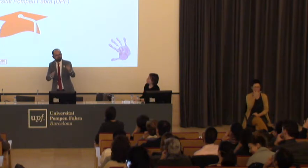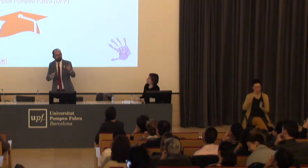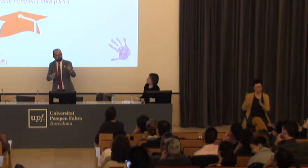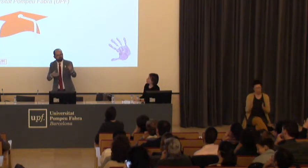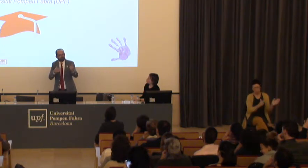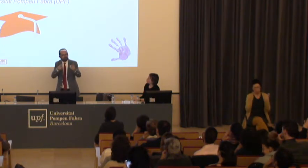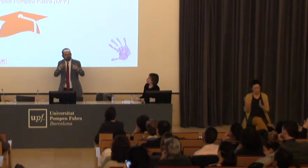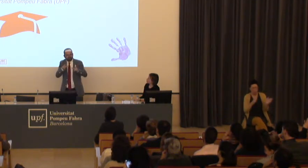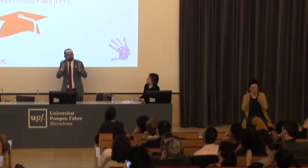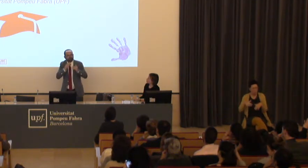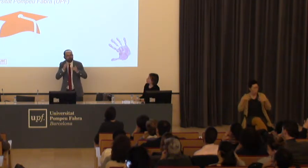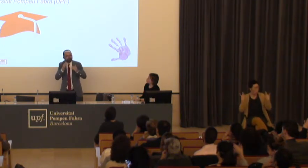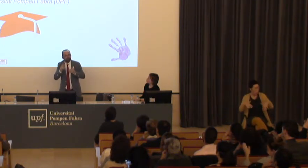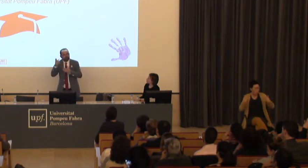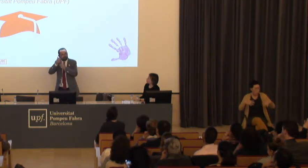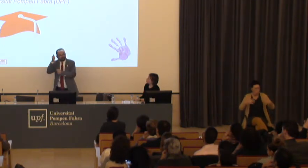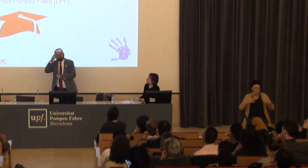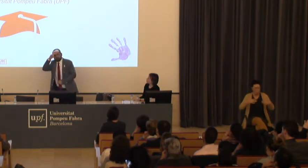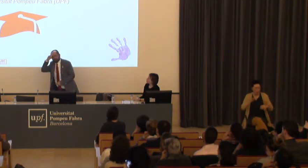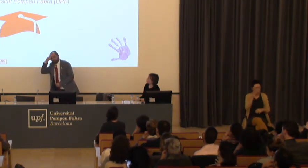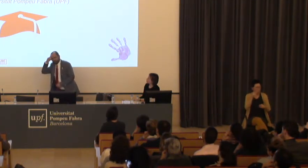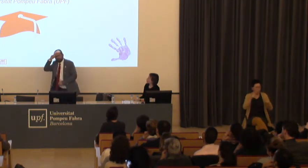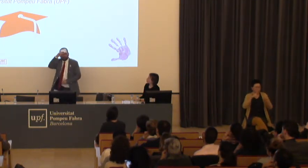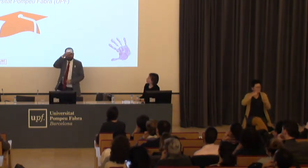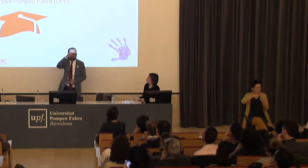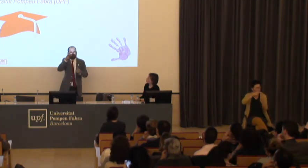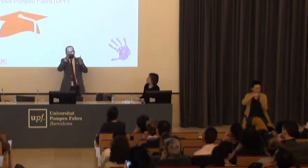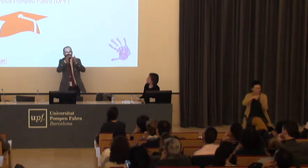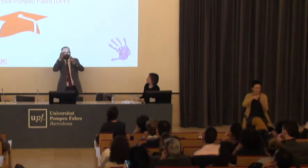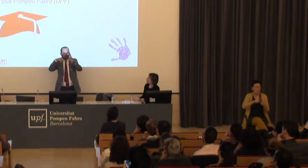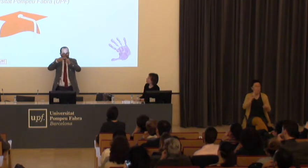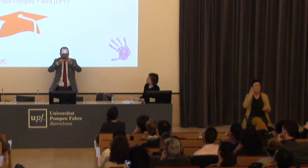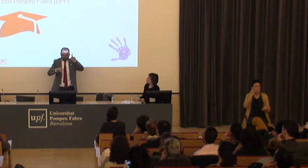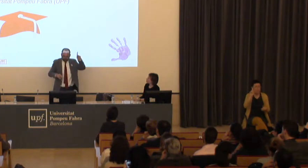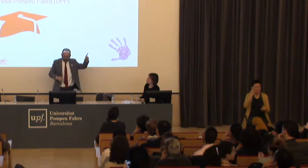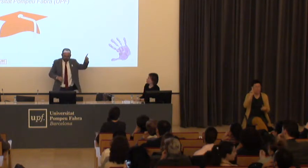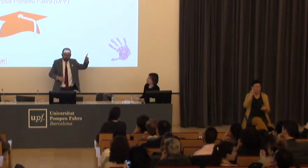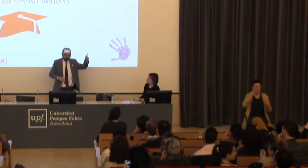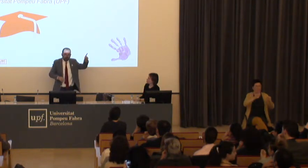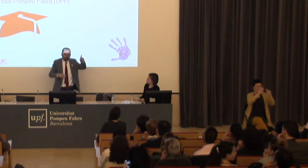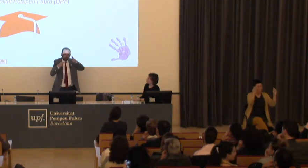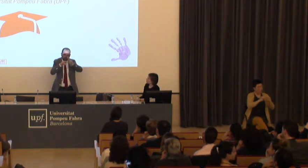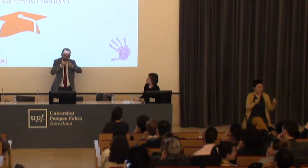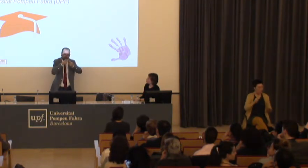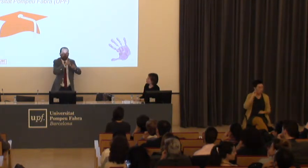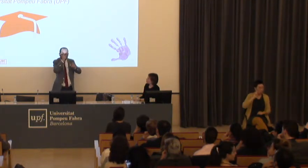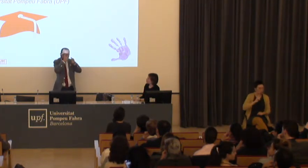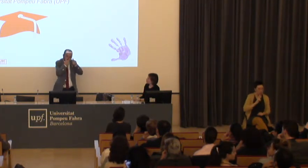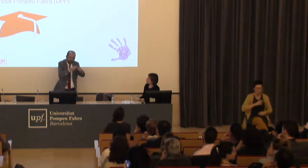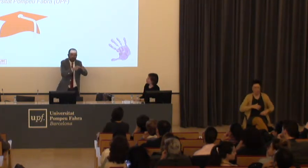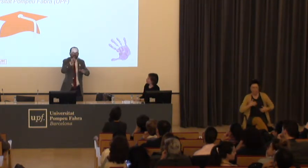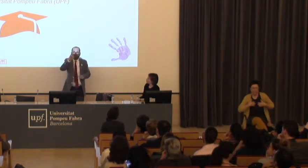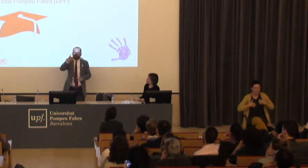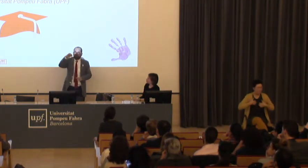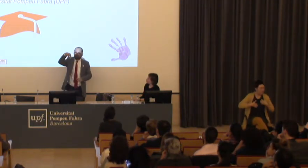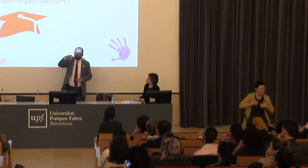van funcionar tots tres. Però no teníem certificats. La Federació de Sords de Catalunya estava preocupat i llavors estaven preocupats i van contactar amb la